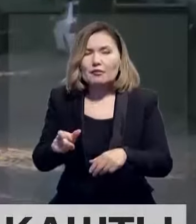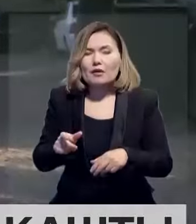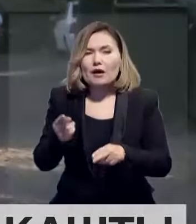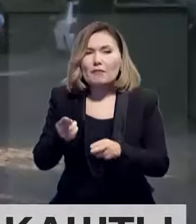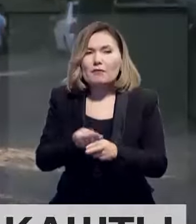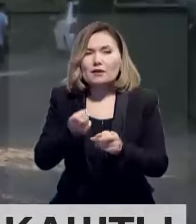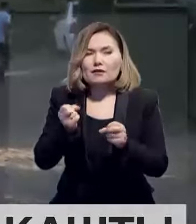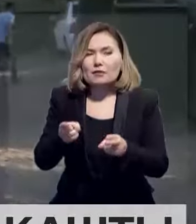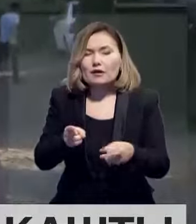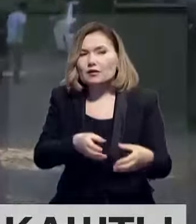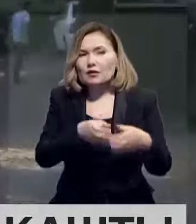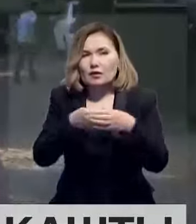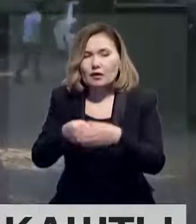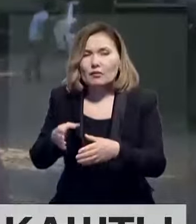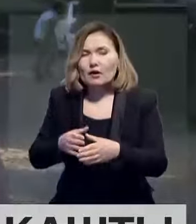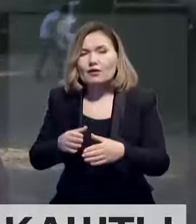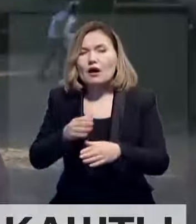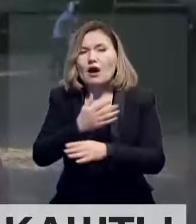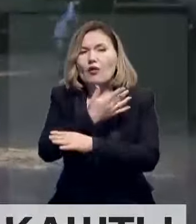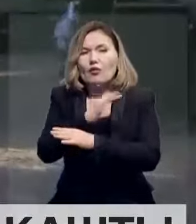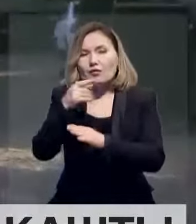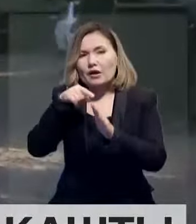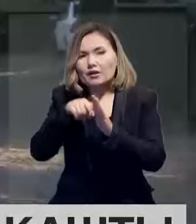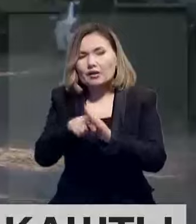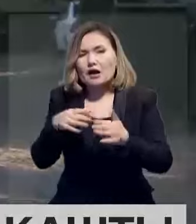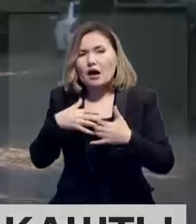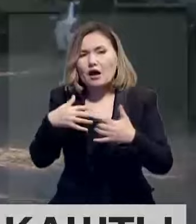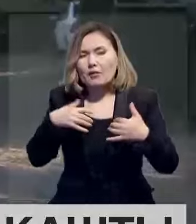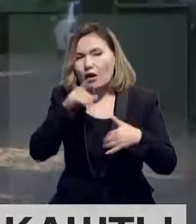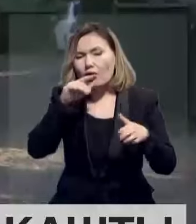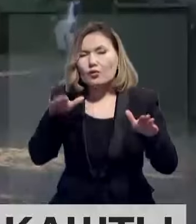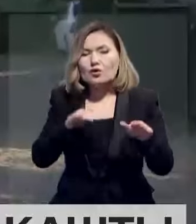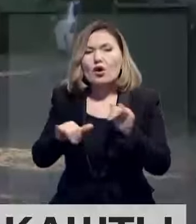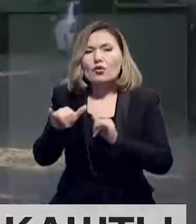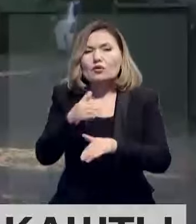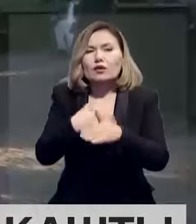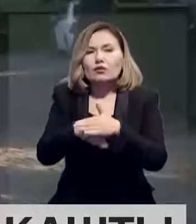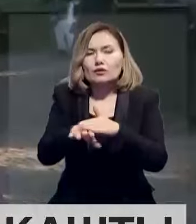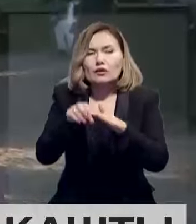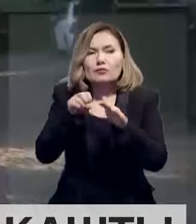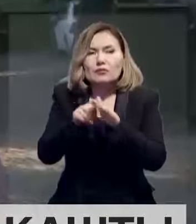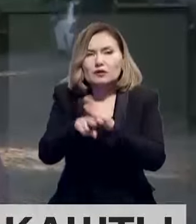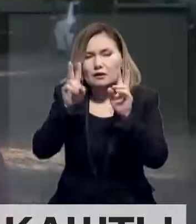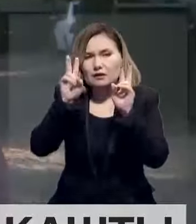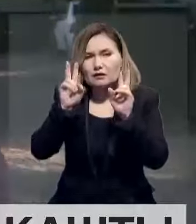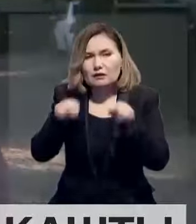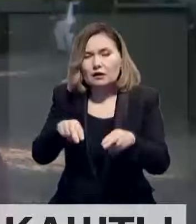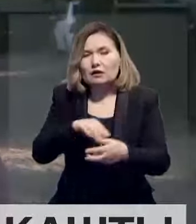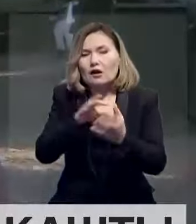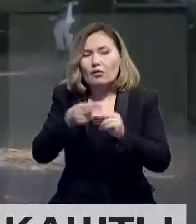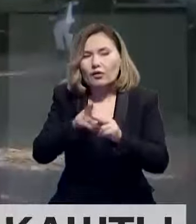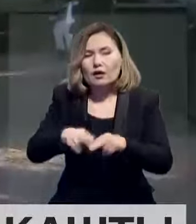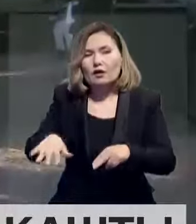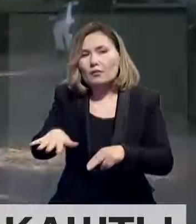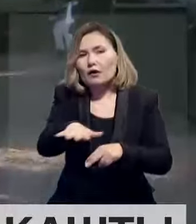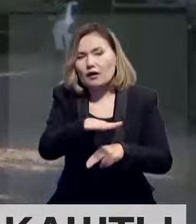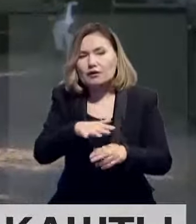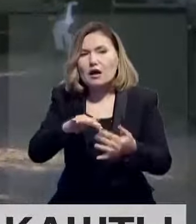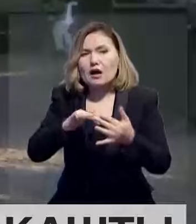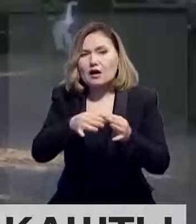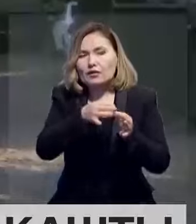ал орманның ішіндегі аң-құс шарасыз қайда барарын білмейді. Сондықтан болар, қазіргі күні маңайдағы елді